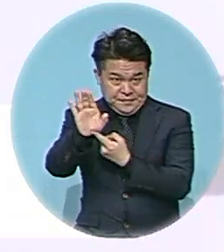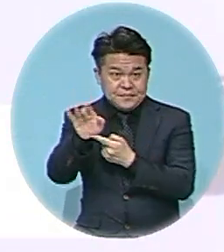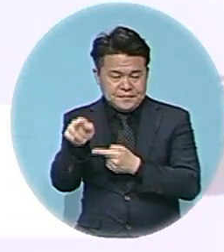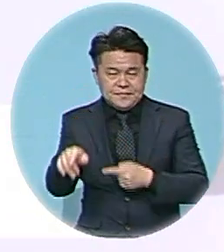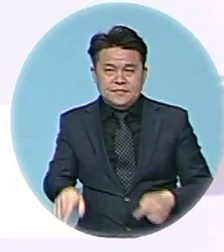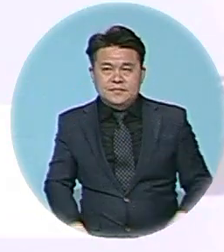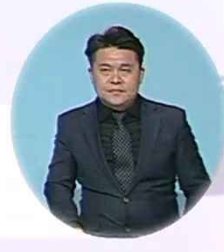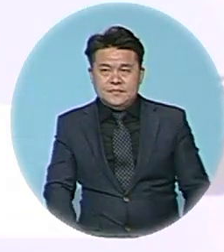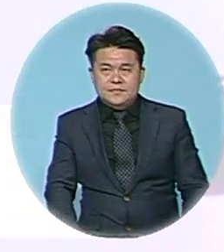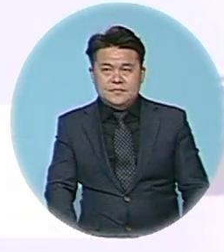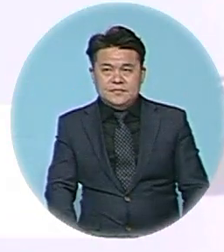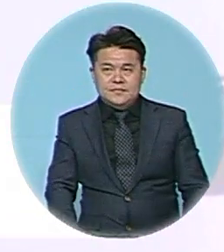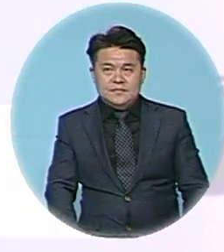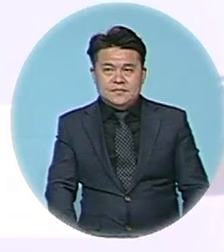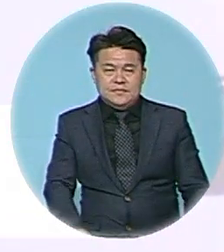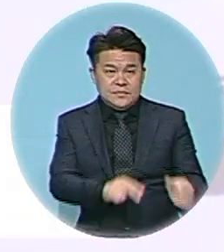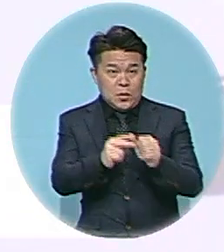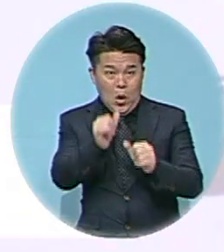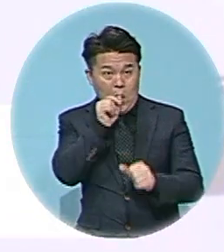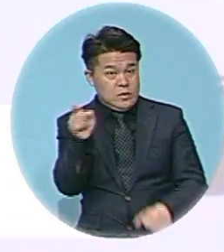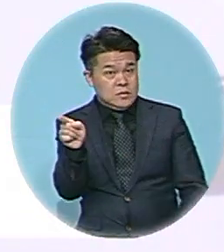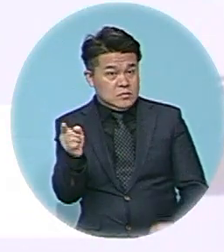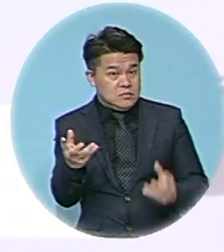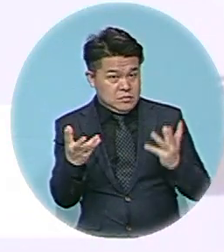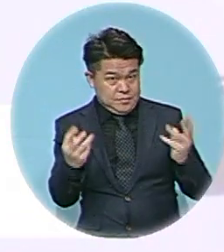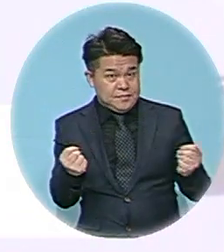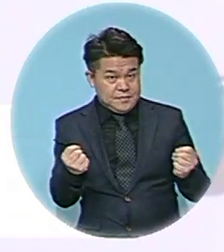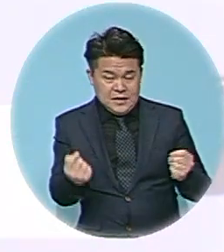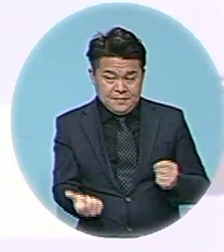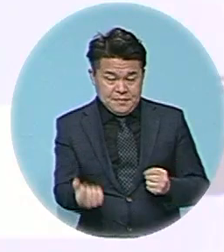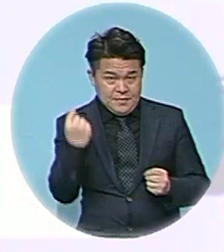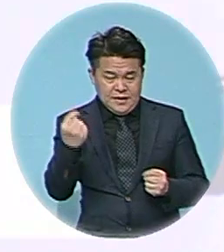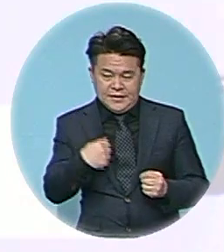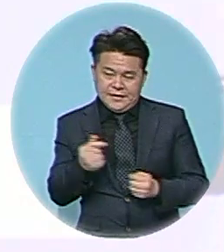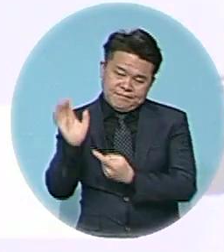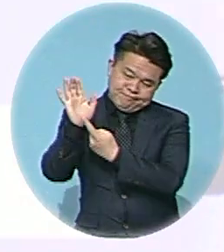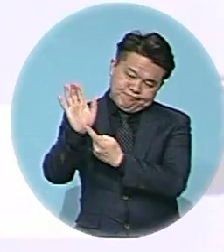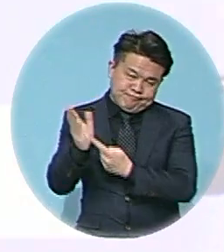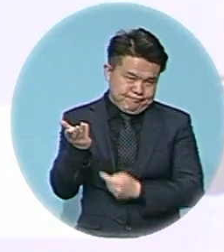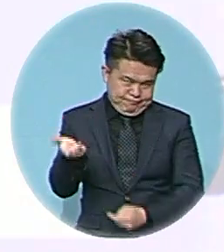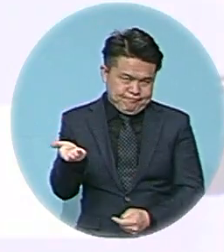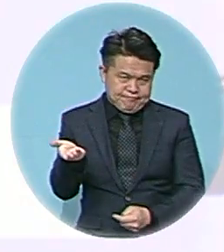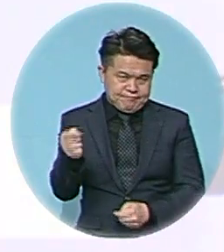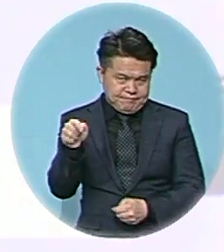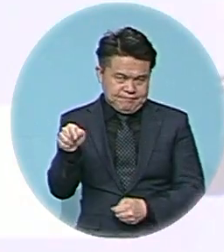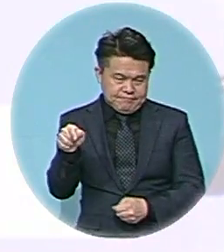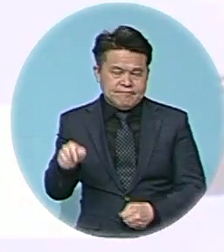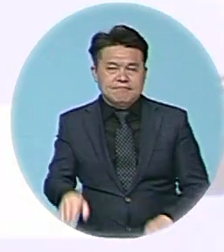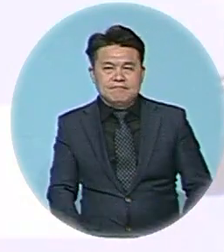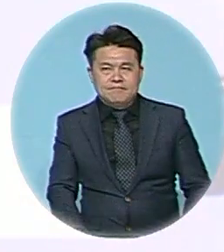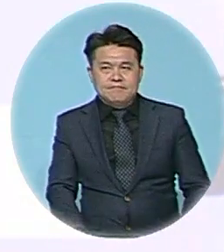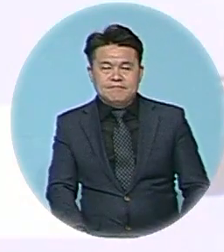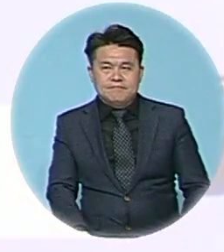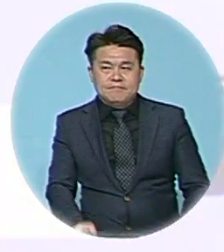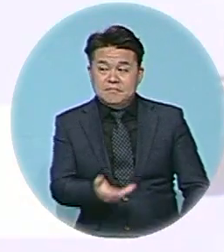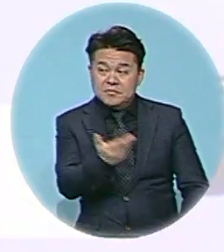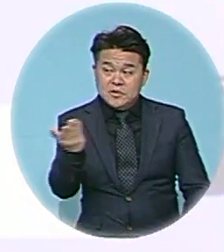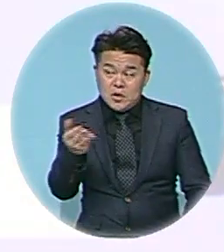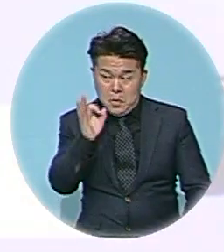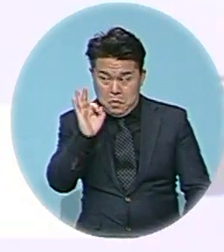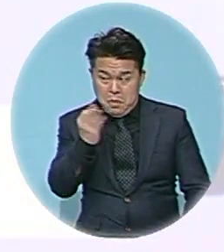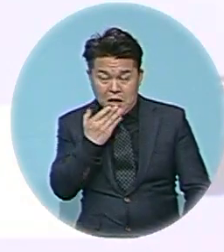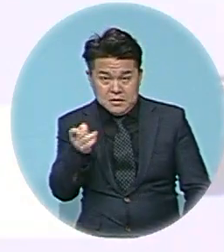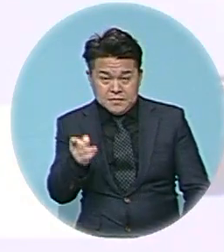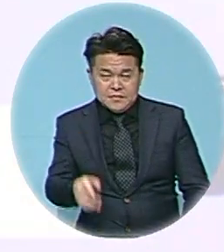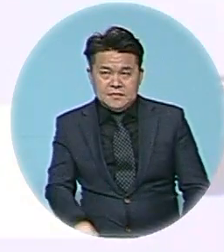했습니다. 관련된 정보를 신속하게 이 홈페이지를 통해서 국민들께서 제공받으실